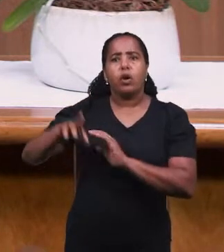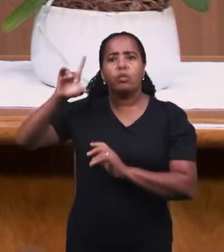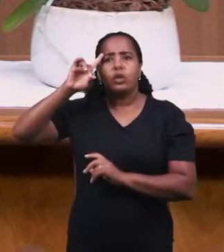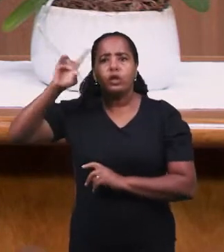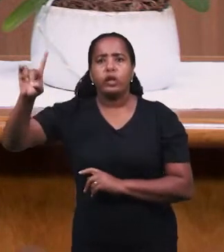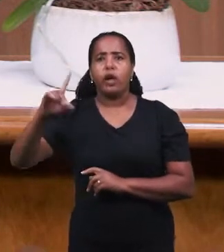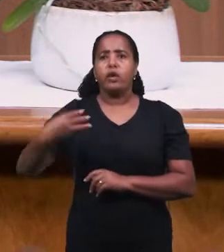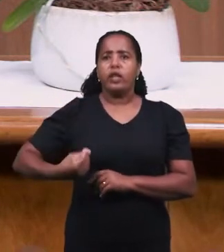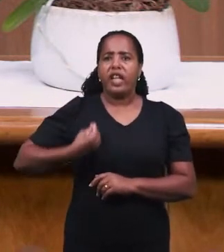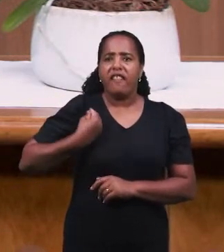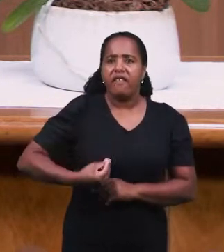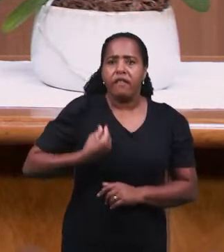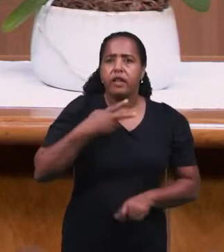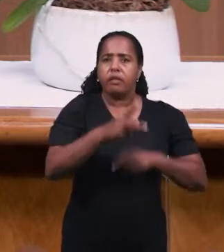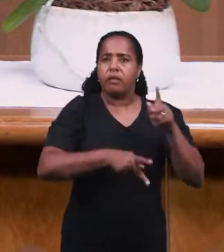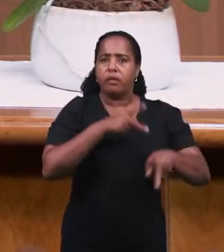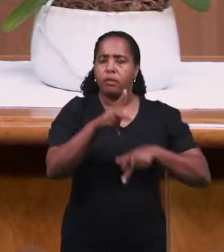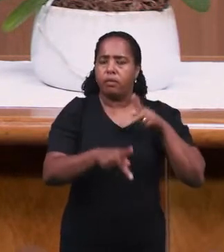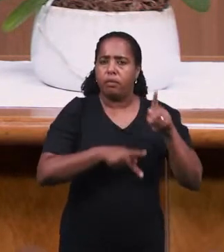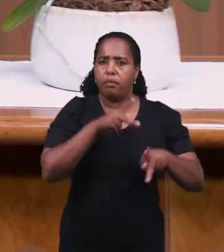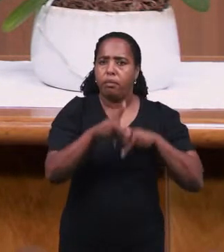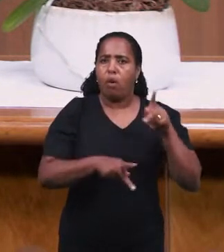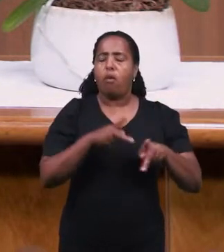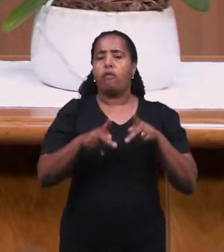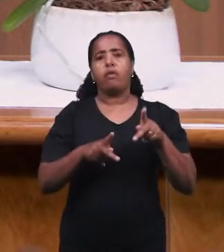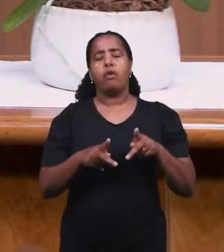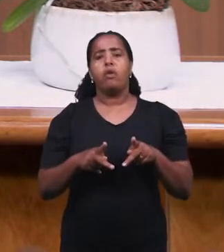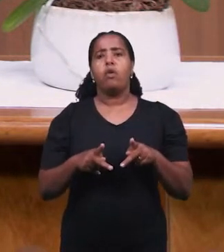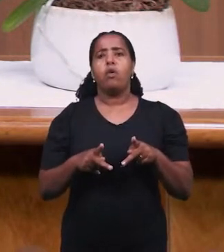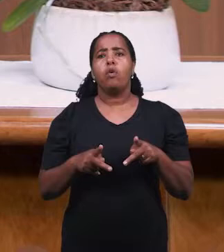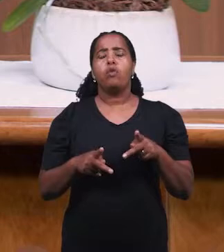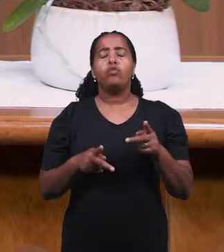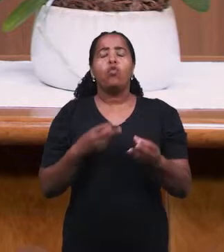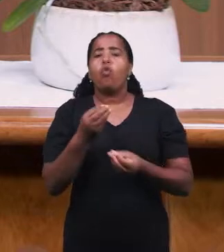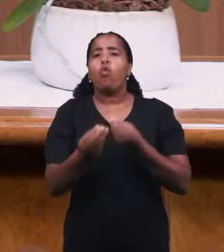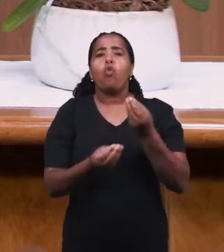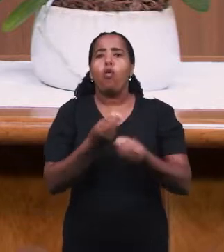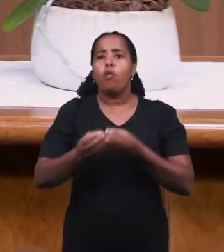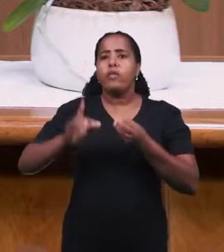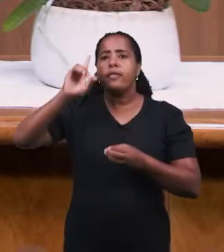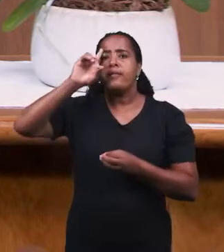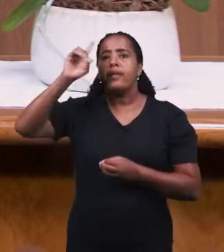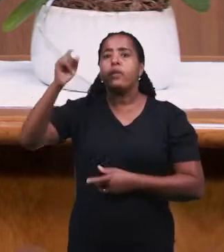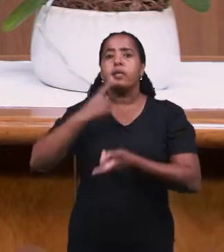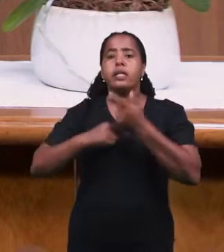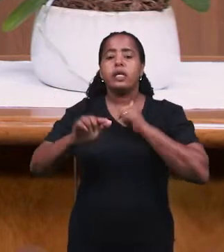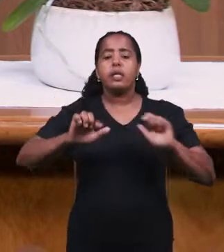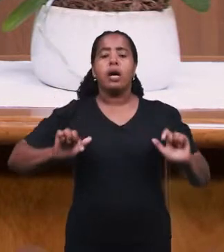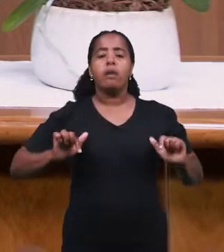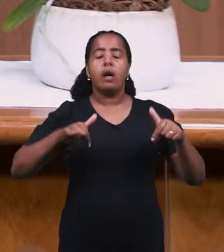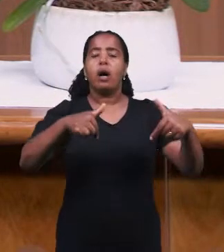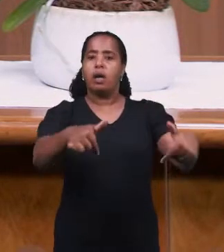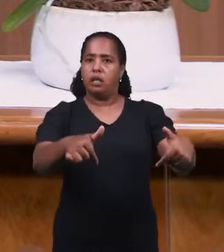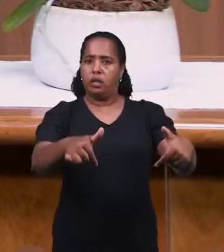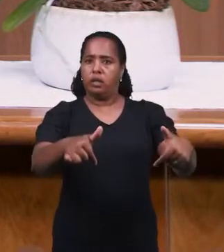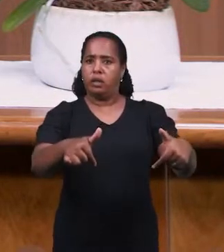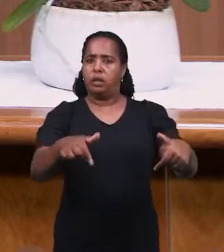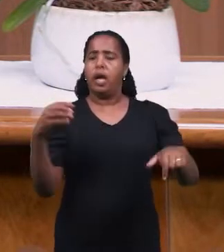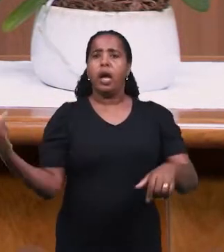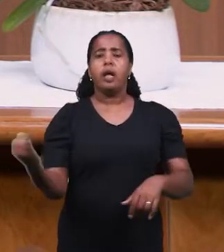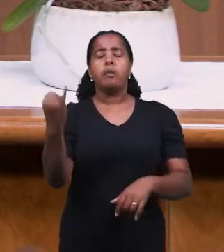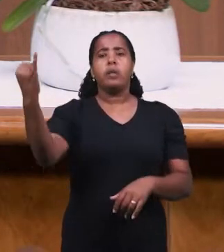voulait. Il voulait pour le peuple, pour la vie. C'était très